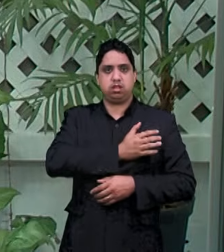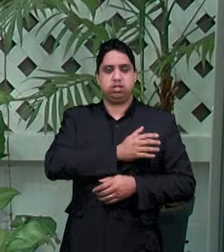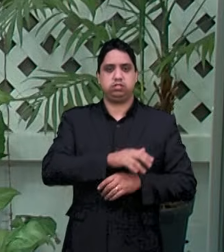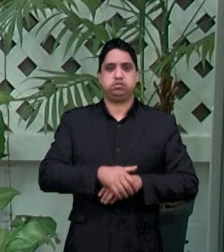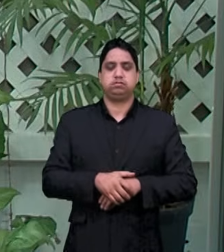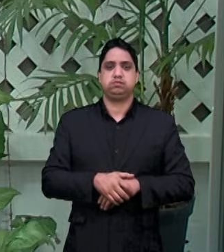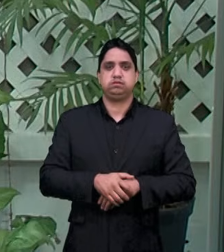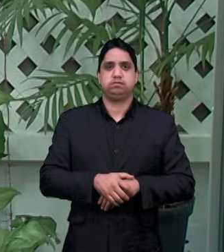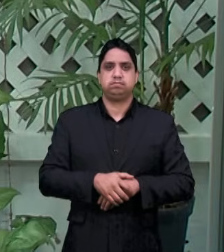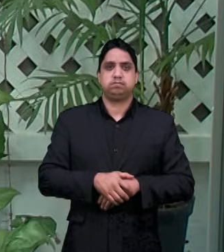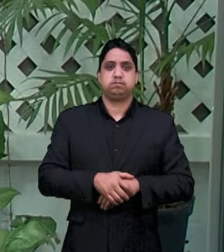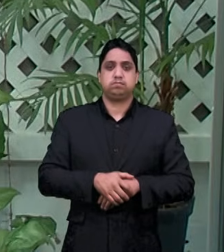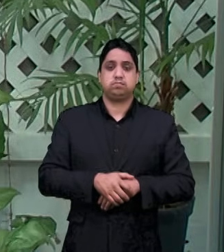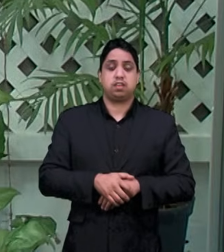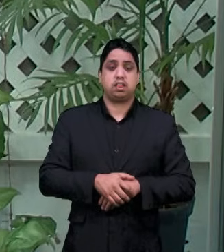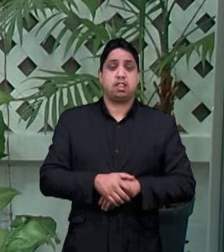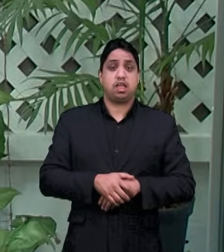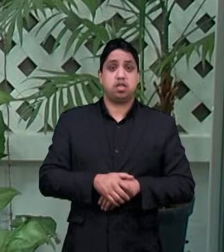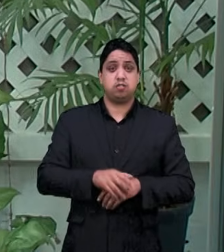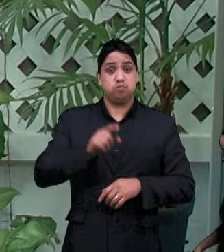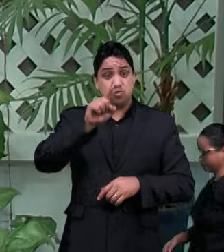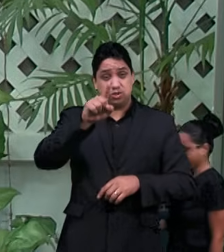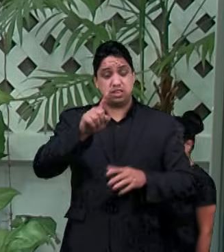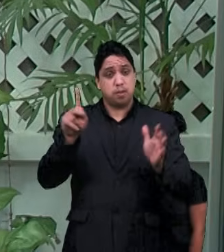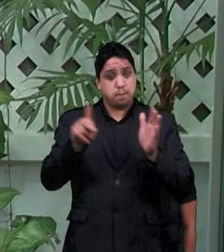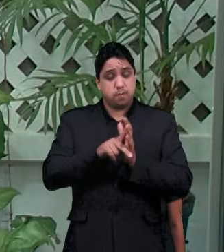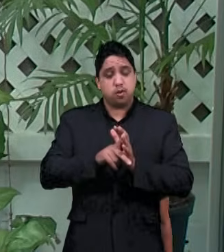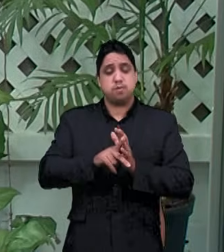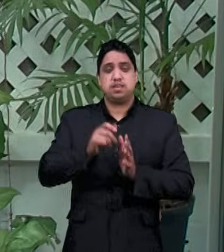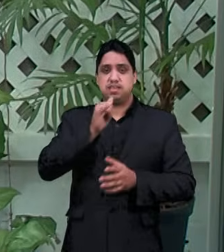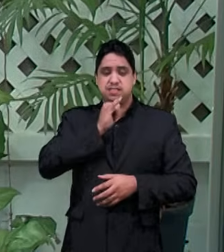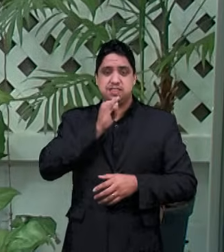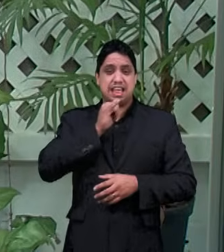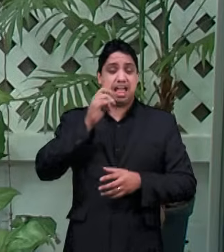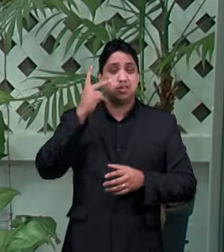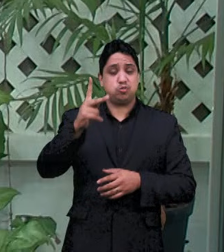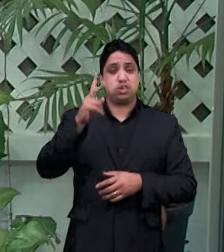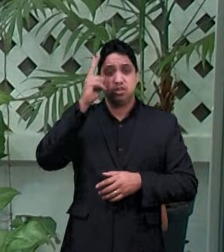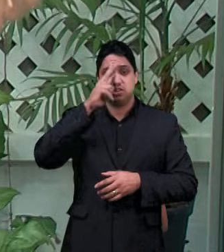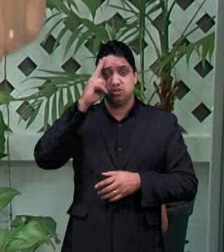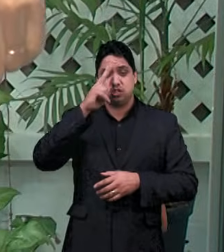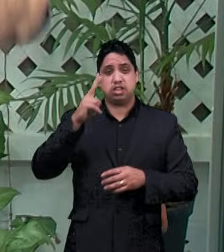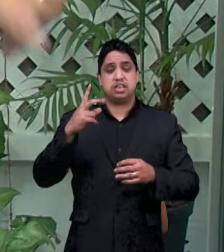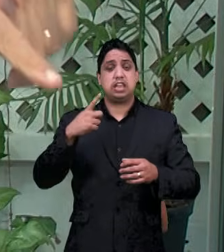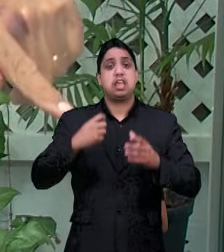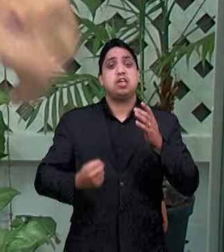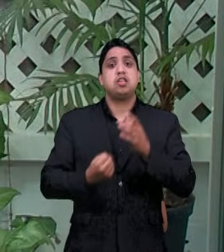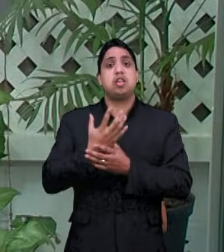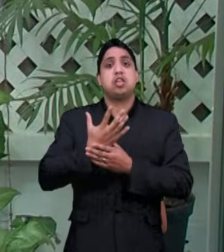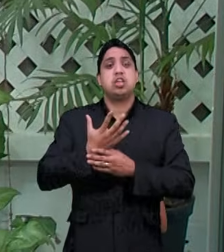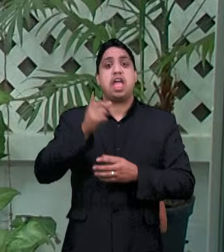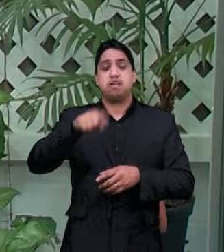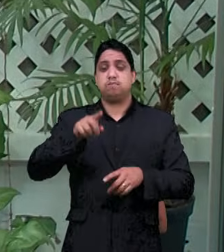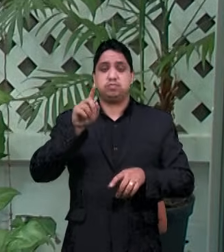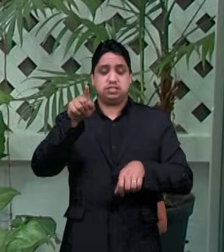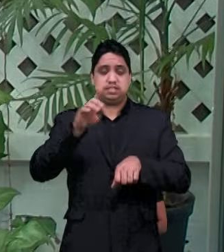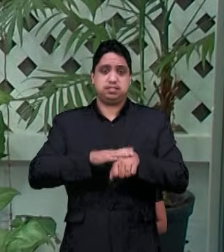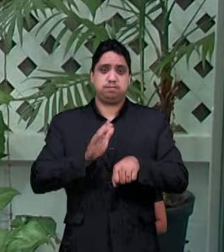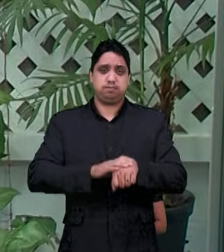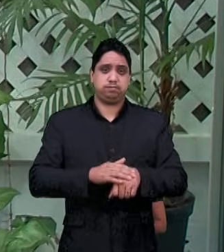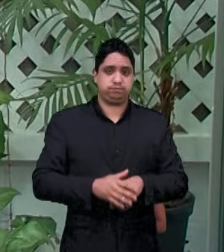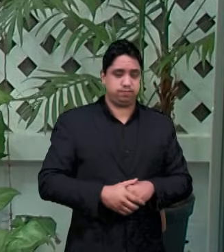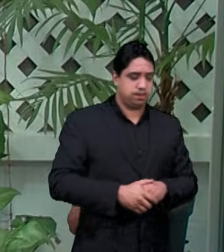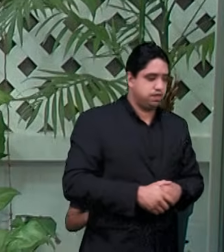exemple. Vous êtes votre propre exemple. L'histoire, à vous, c'est vous qui la